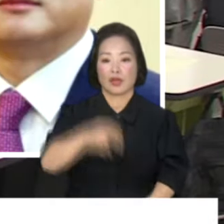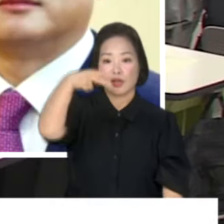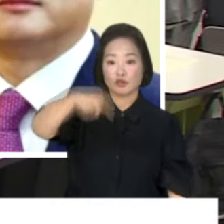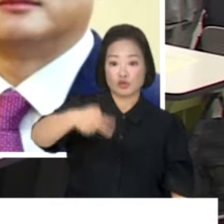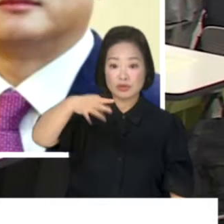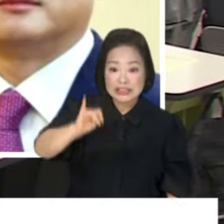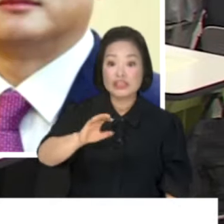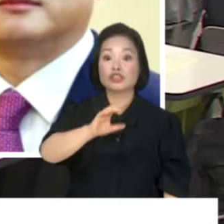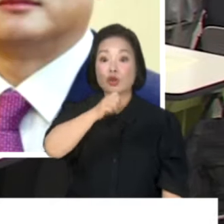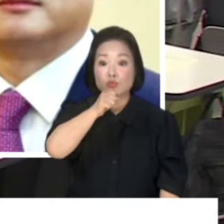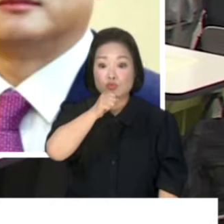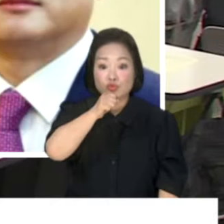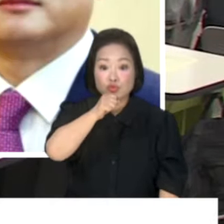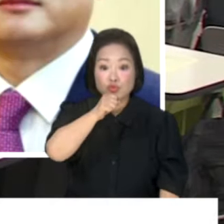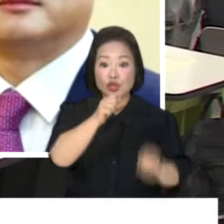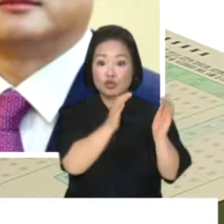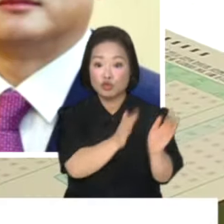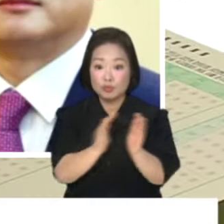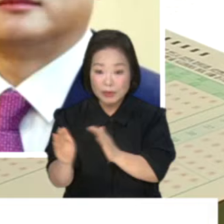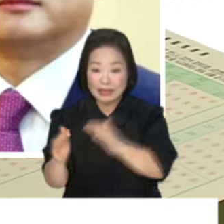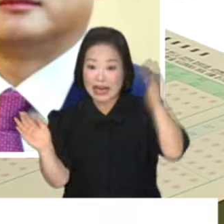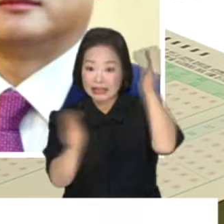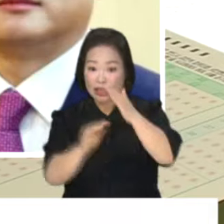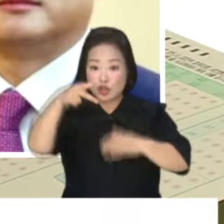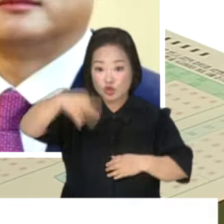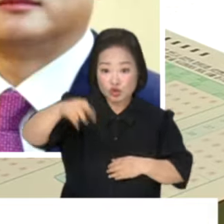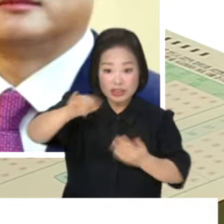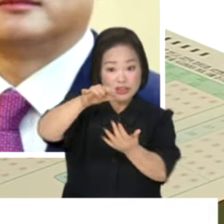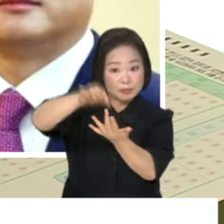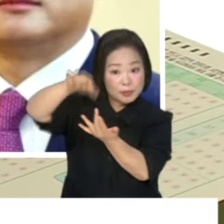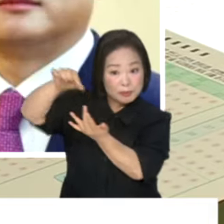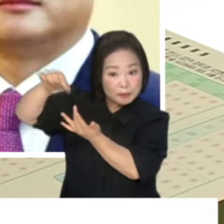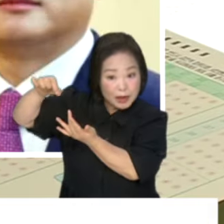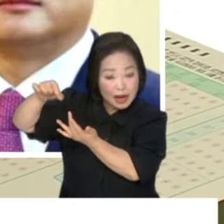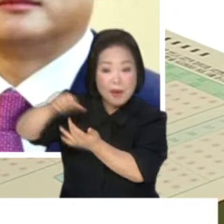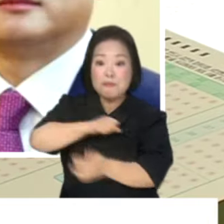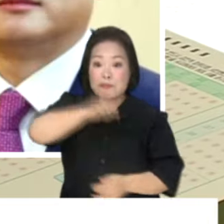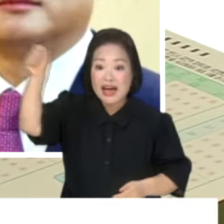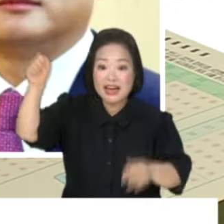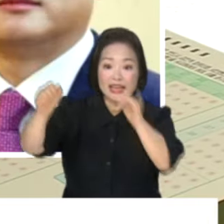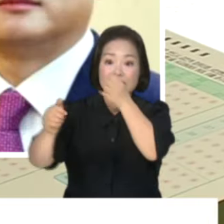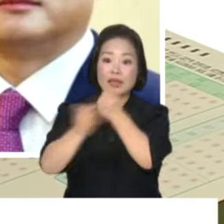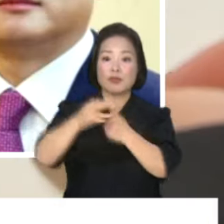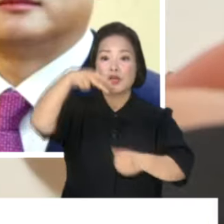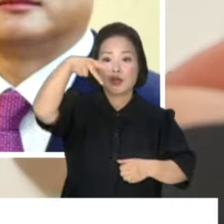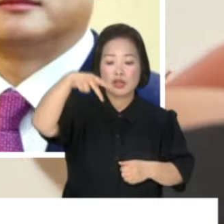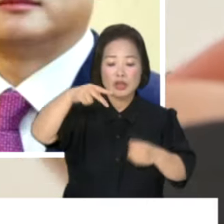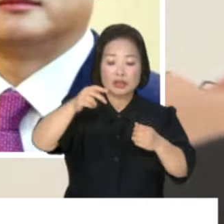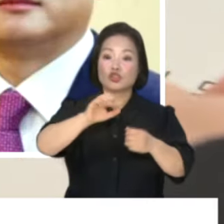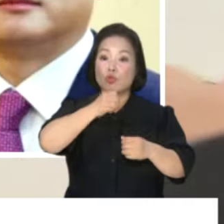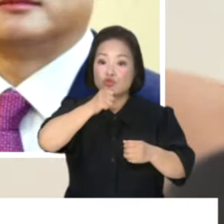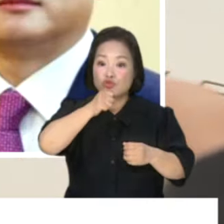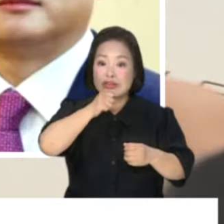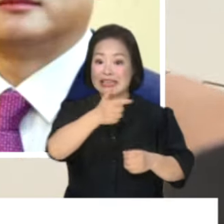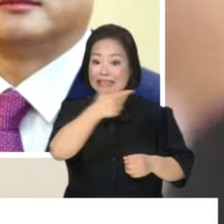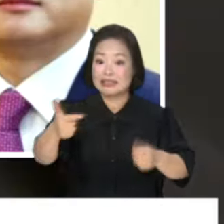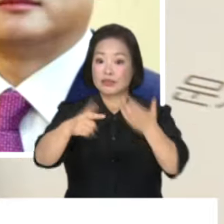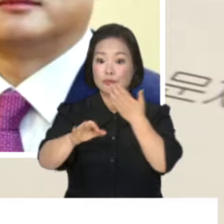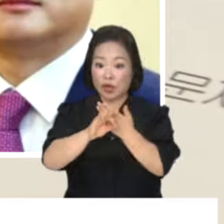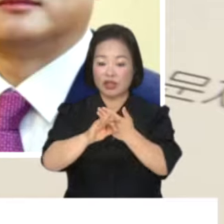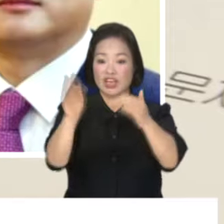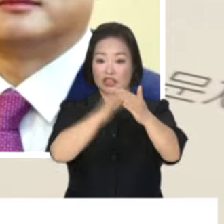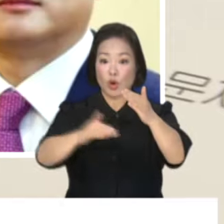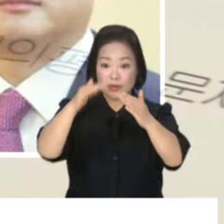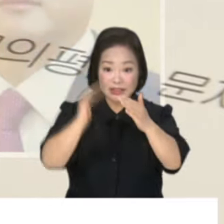수능점수 우수한 학생들도 대거 수시에 합격을 하는 경향이 나타나기 때문에 수능 점수가 높으면 높을수록 정시에서